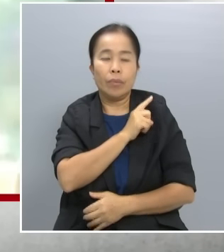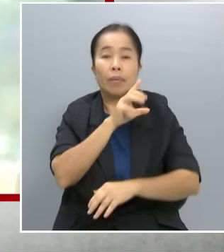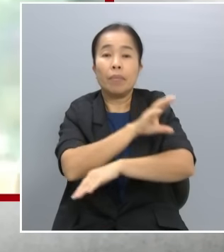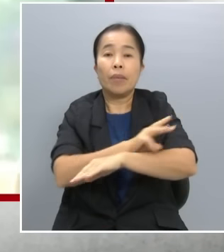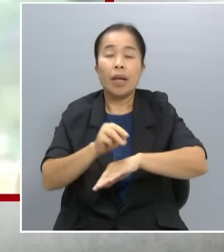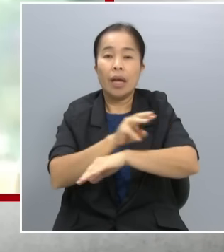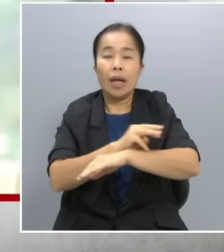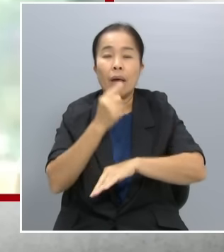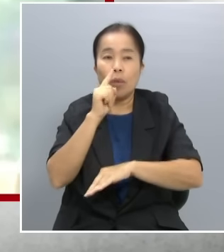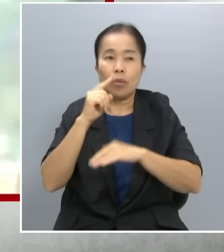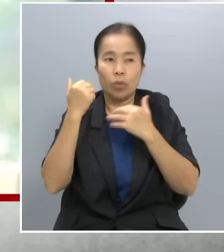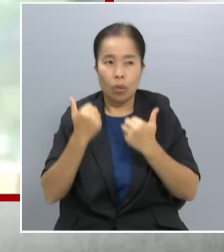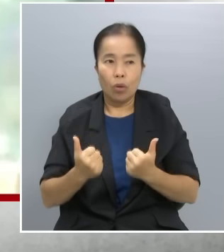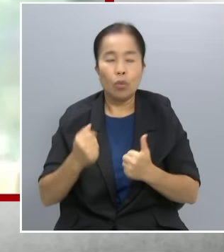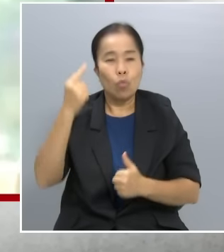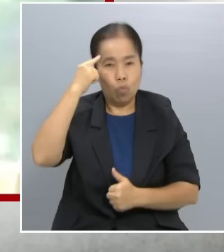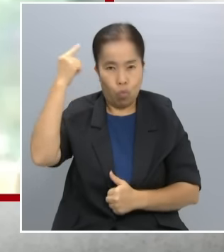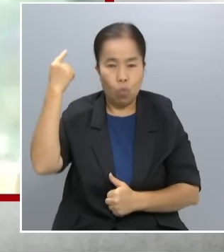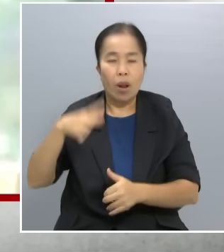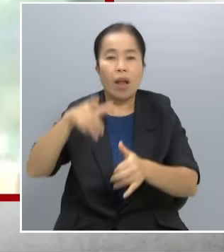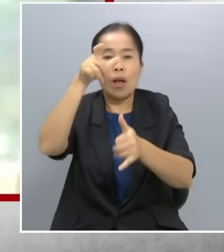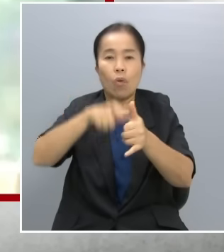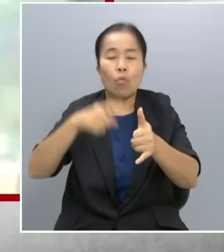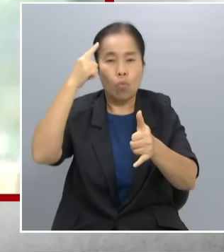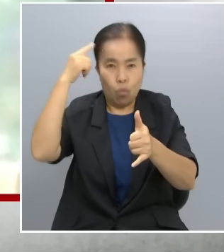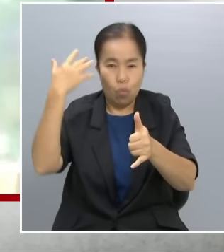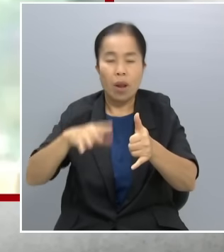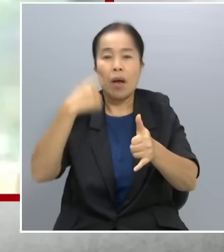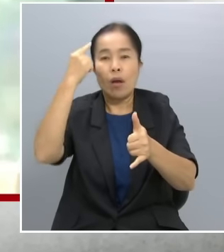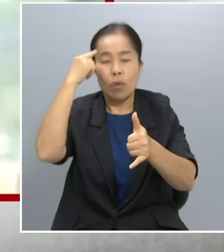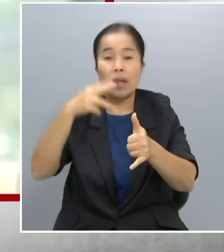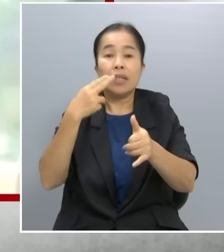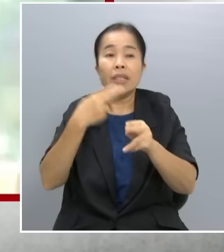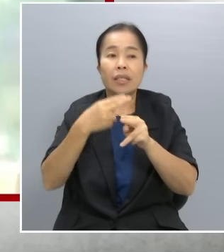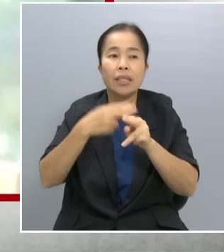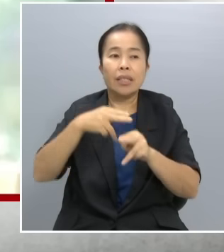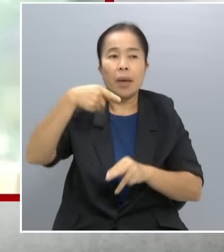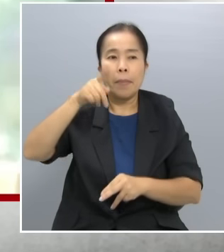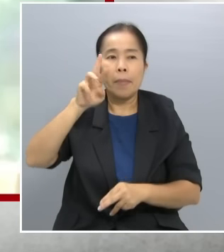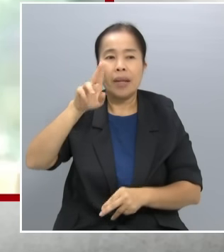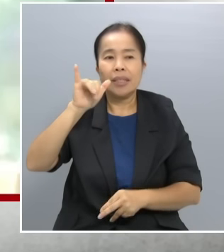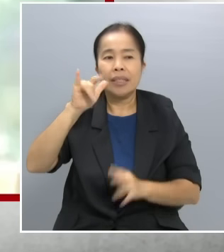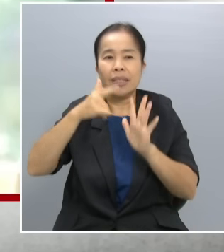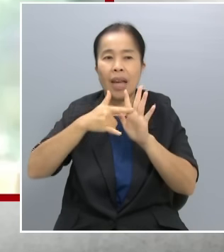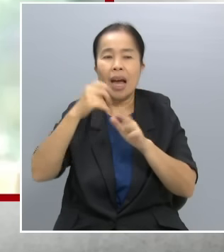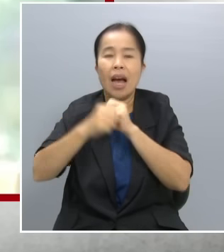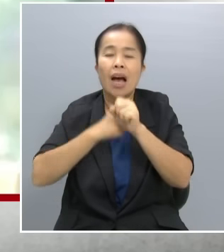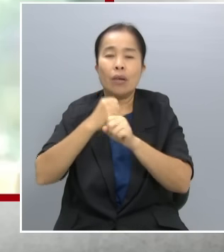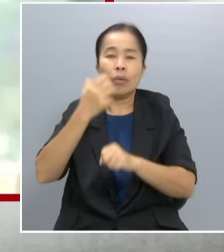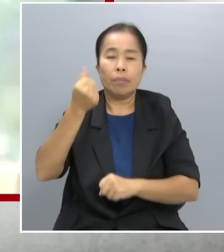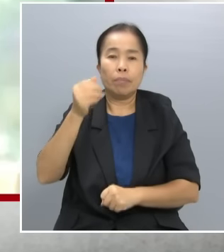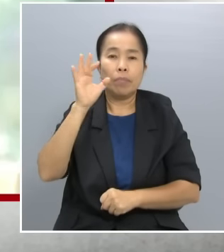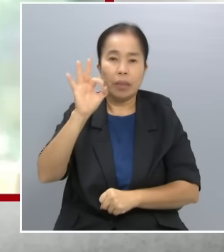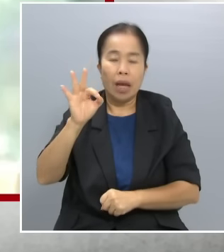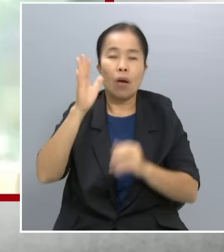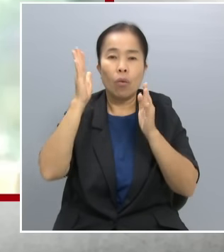าตอนนี้นี่รู้ตัวคนร้ายแล้วนะครับแล้วออกหมายจับแล้วด้วยคนร้ายเนี่ยชื่อว่าปริญญาแสงมณีครับอายุ19ปีเป็น